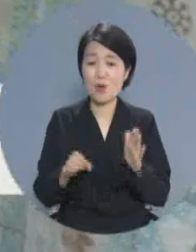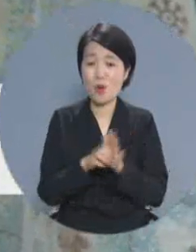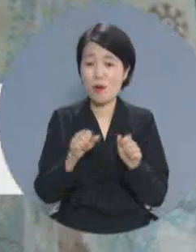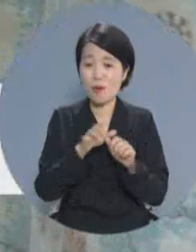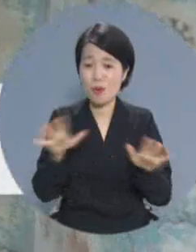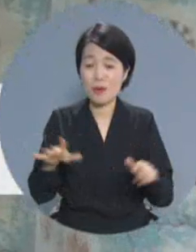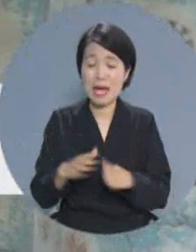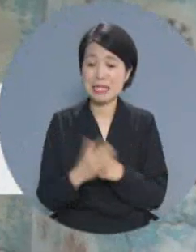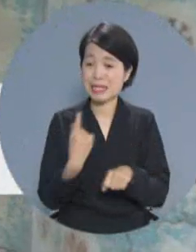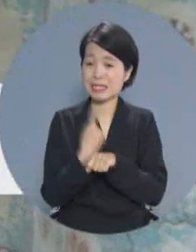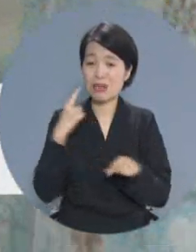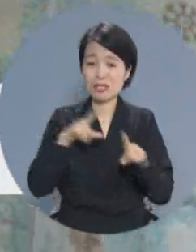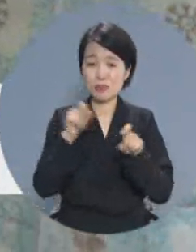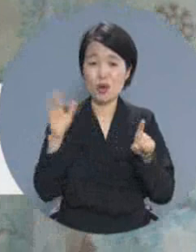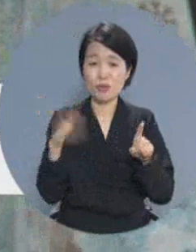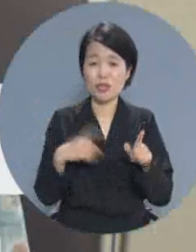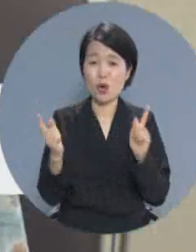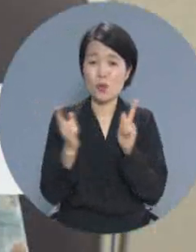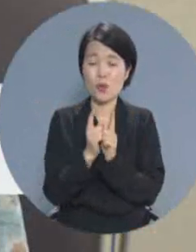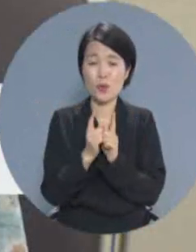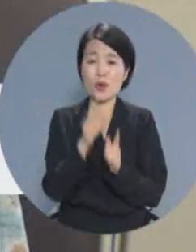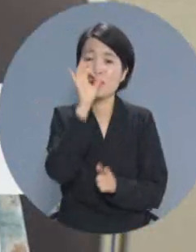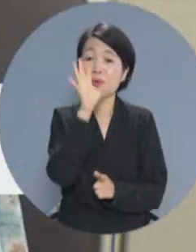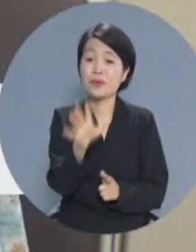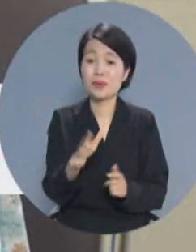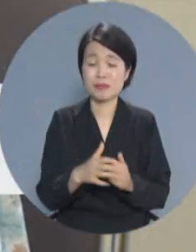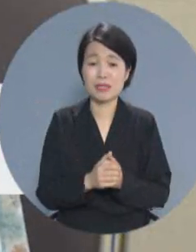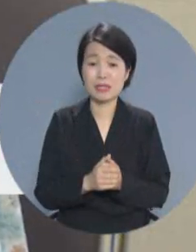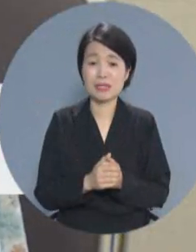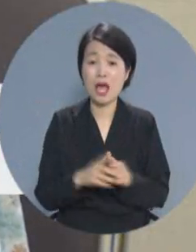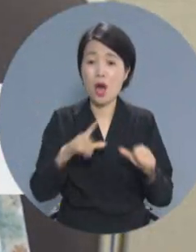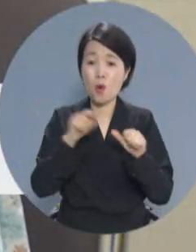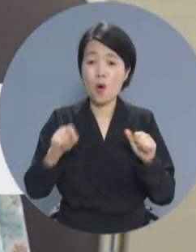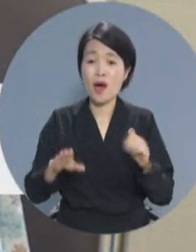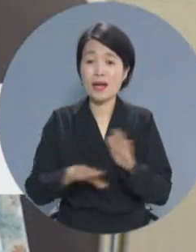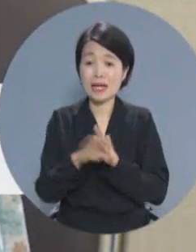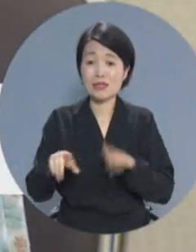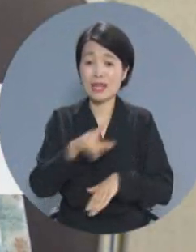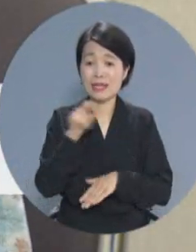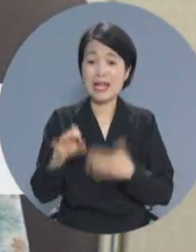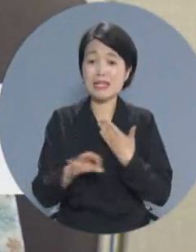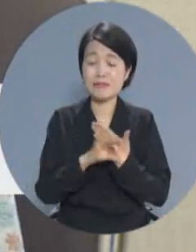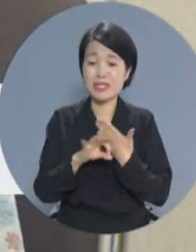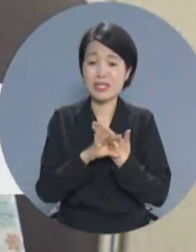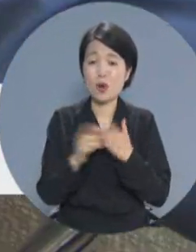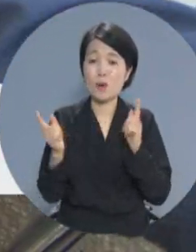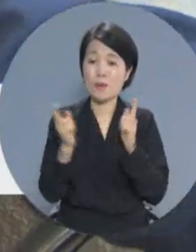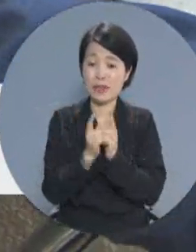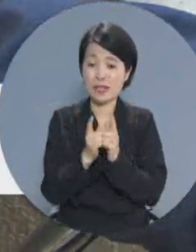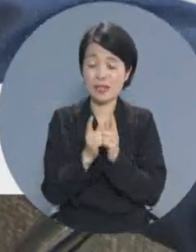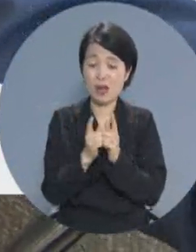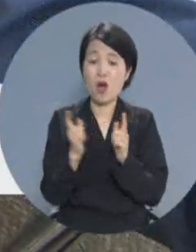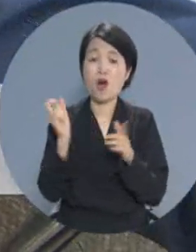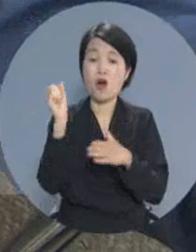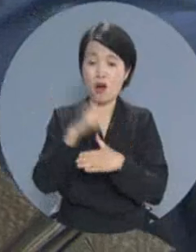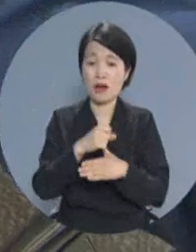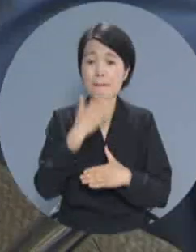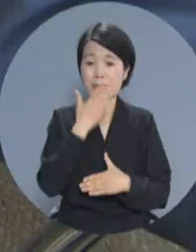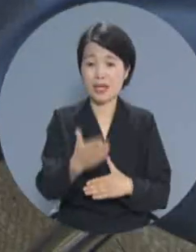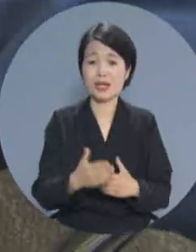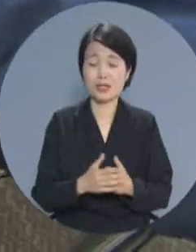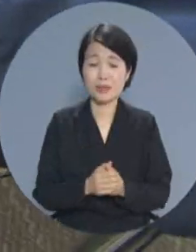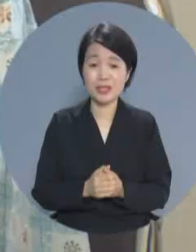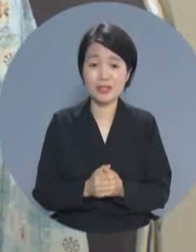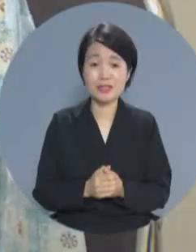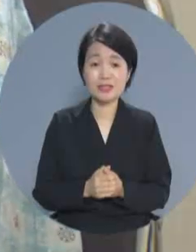지난해 11월부터 접촉면회가 금지돼 왔는데 5월 가정의 달을 맞아 한시적으로 접촉면회가 가능해졌습니다.